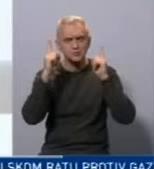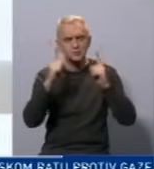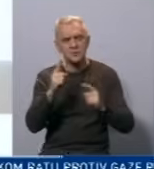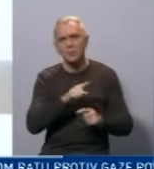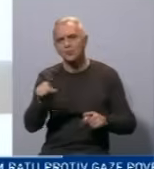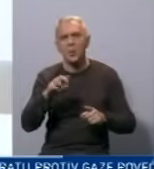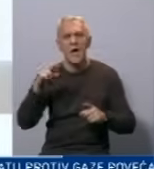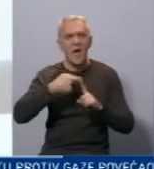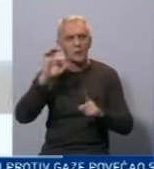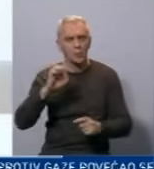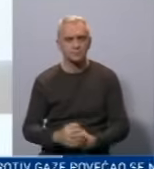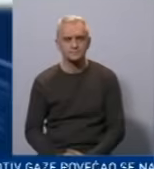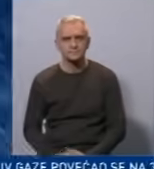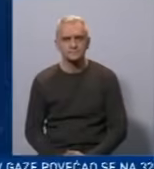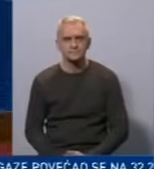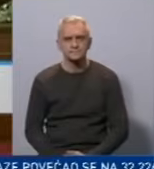ekoloških.